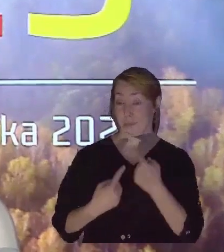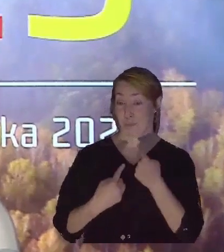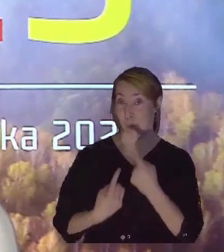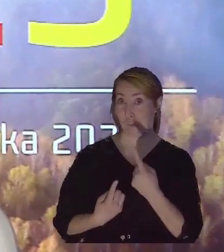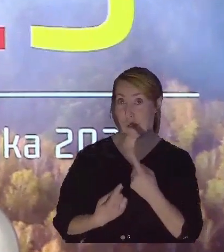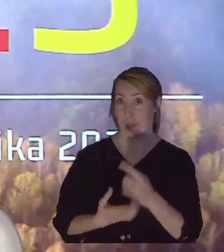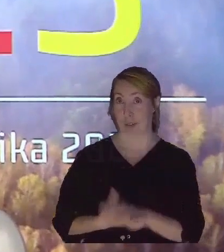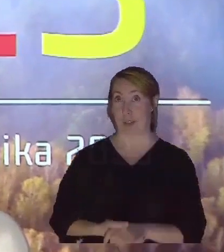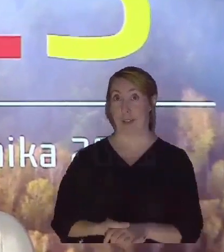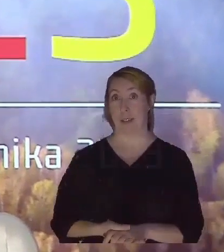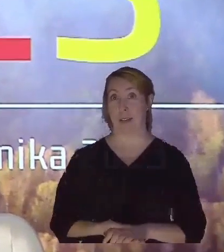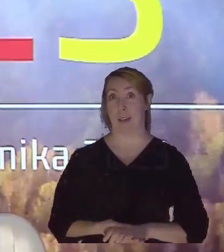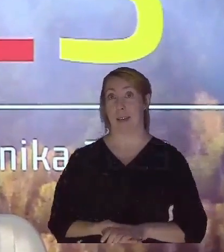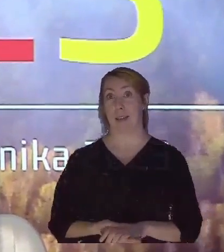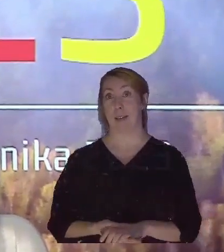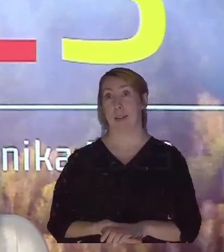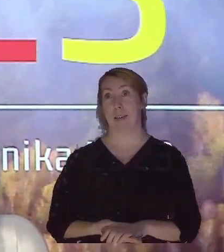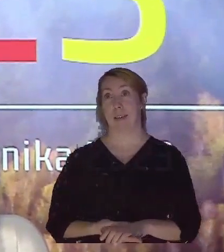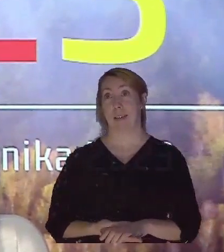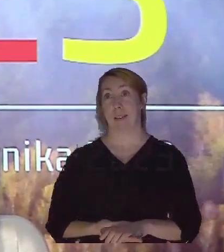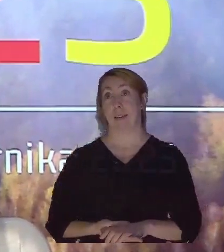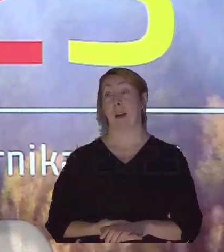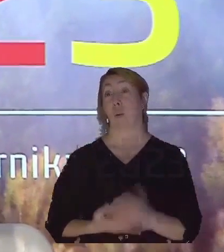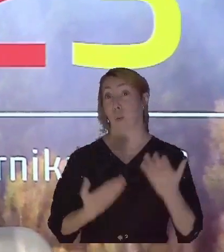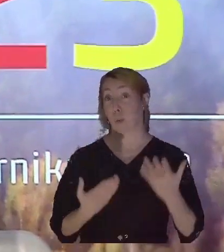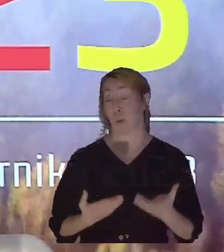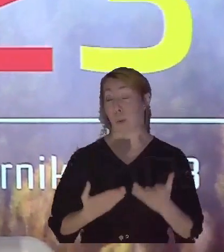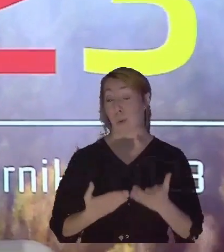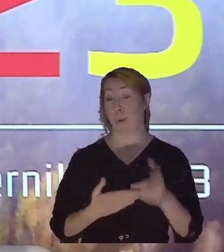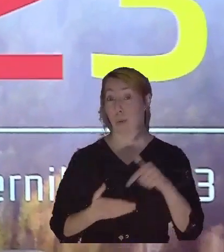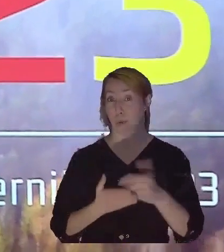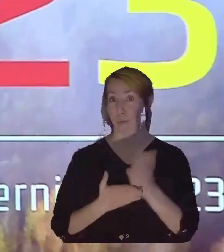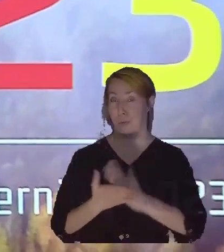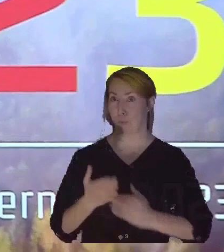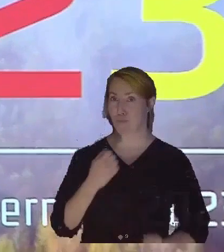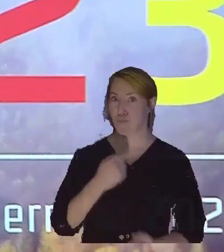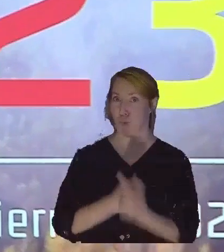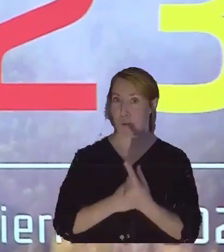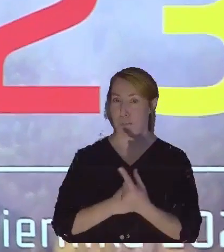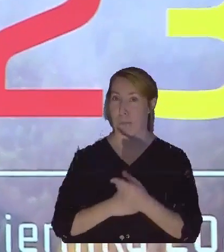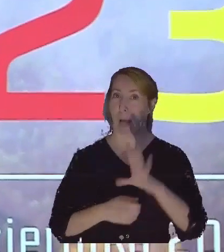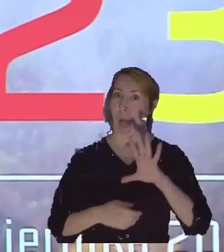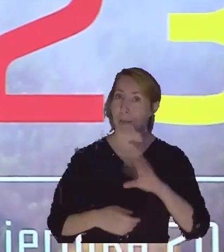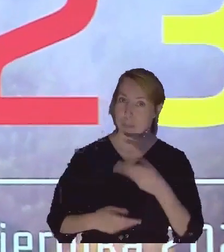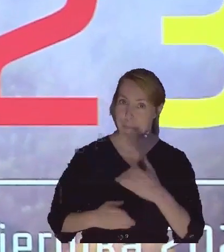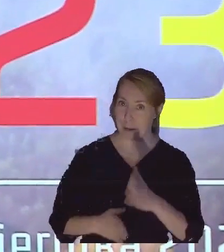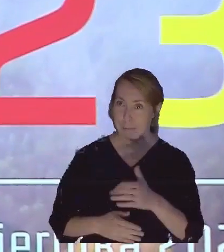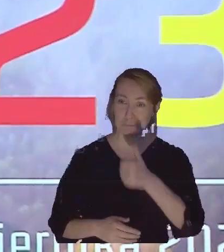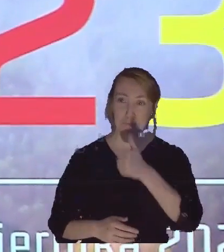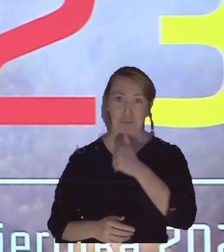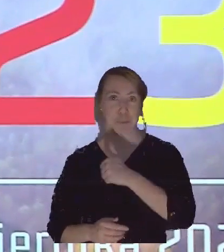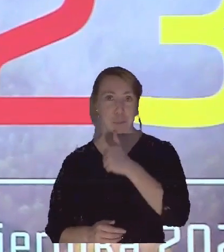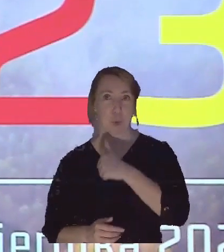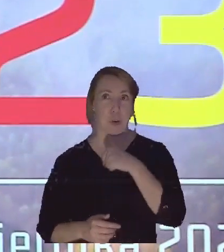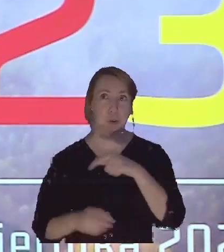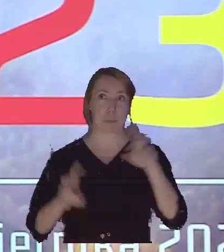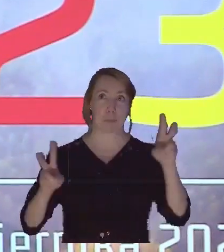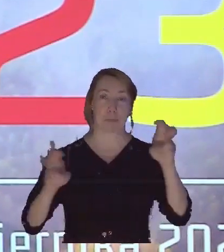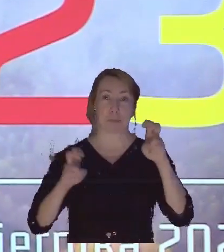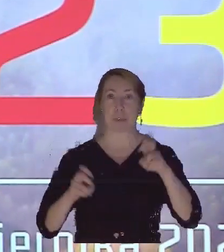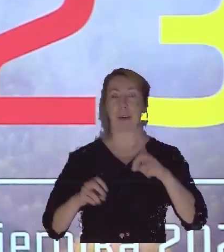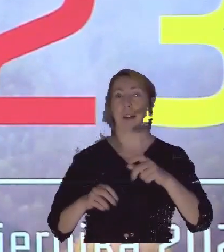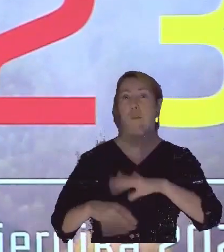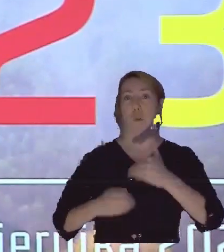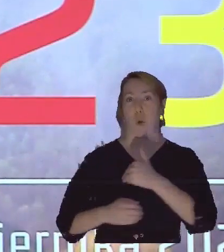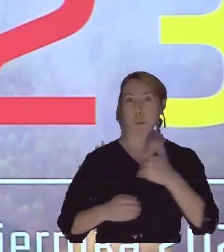że no to będzie sesja trochę niecodzienna, eksperymentalna i nazywa się Wielkopolska